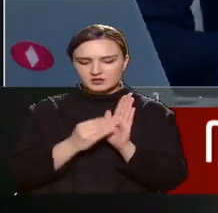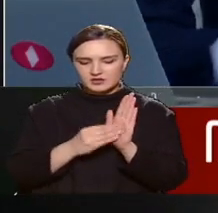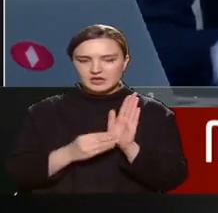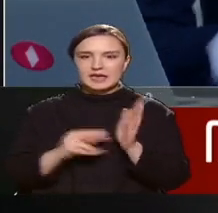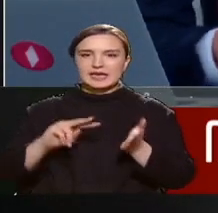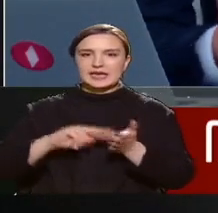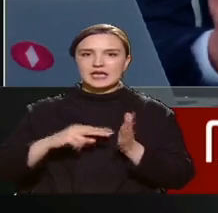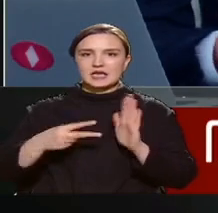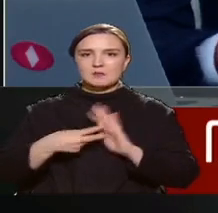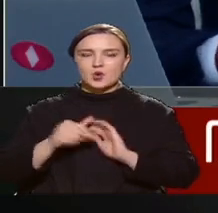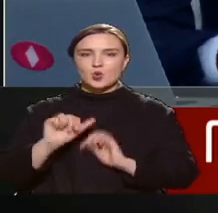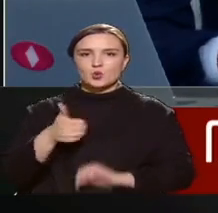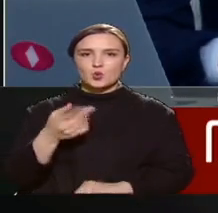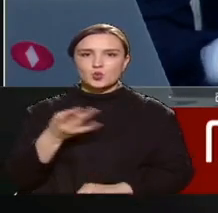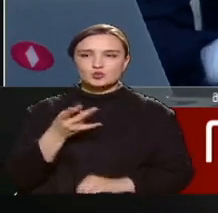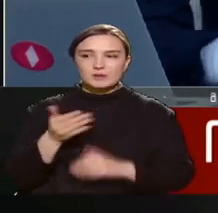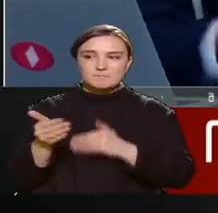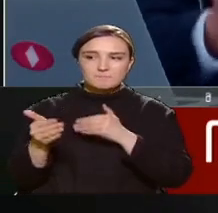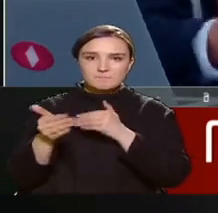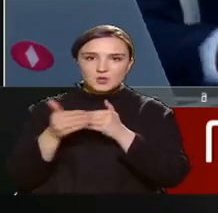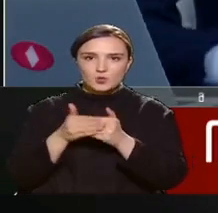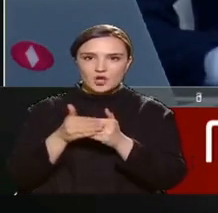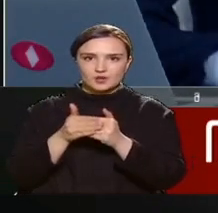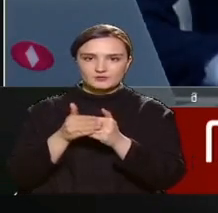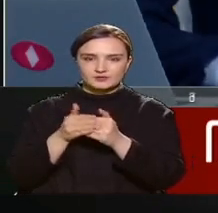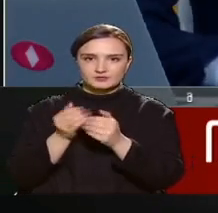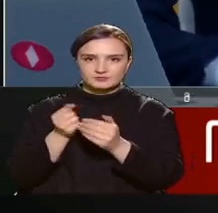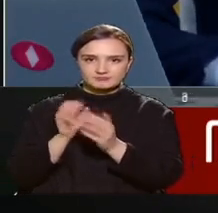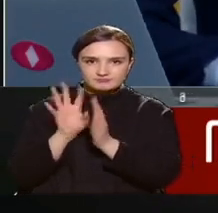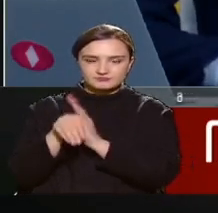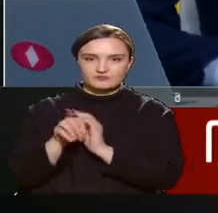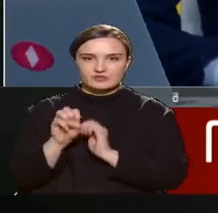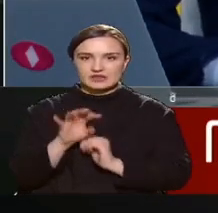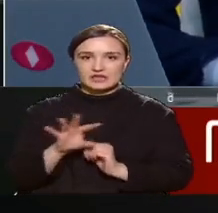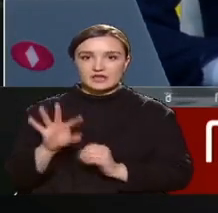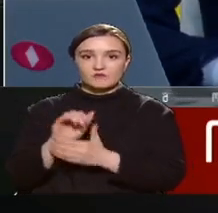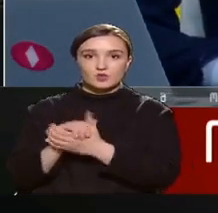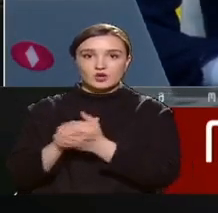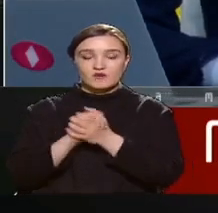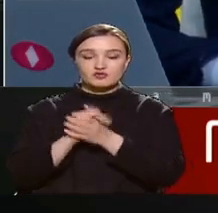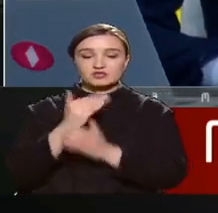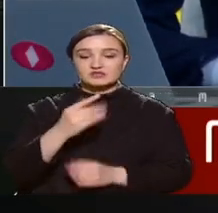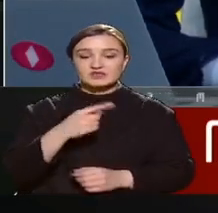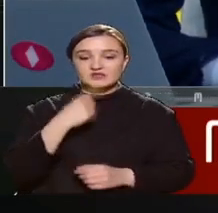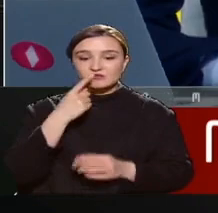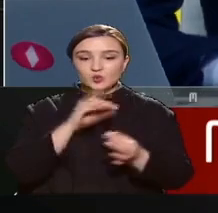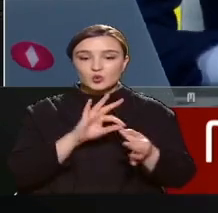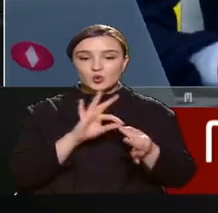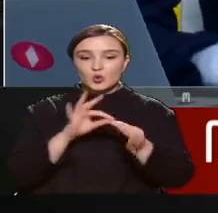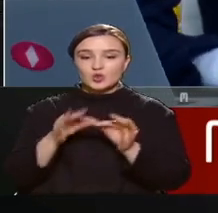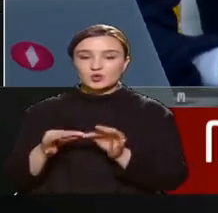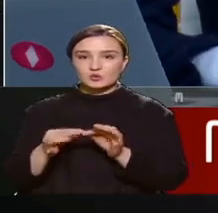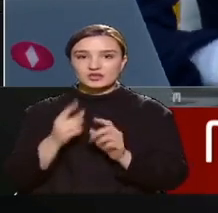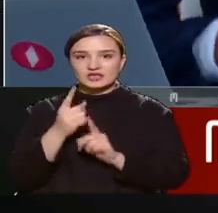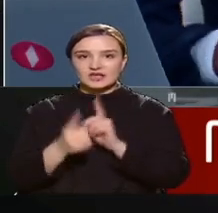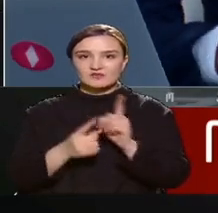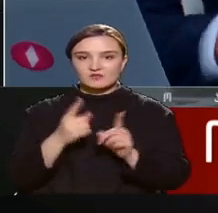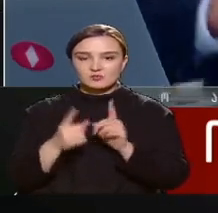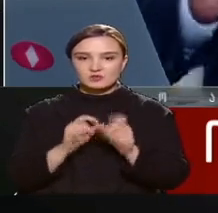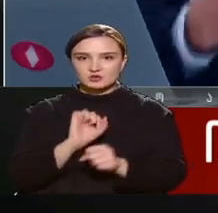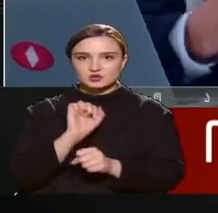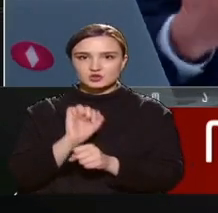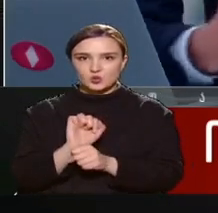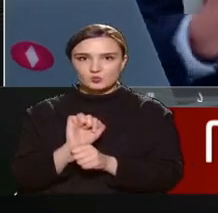იმასთან დაკავშირებით, თუ როგორ უნდა მიუახლოვდეთ ევროკავშირს, თუმცა თქვენც აღნიშნავთ, რომ კონკრეტული რეფორმები შეფერხებულია. როგორ მიგაჩნიათ